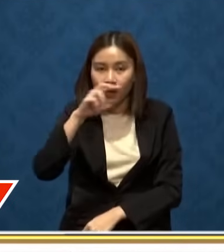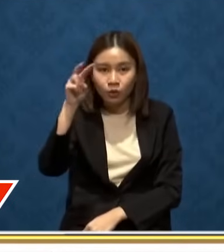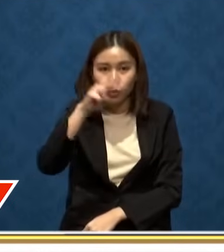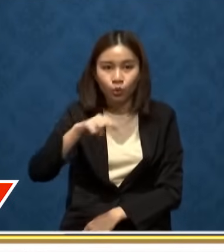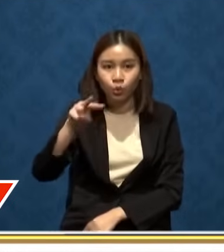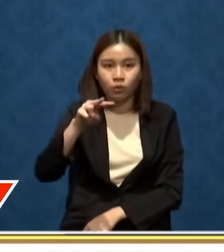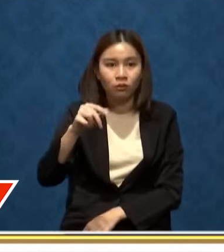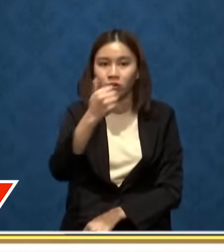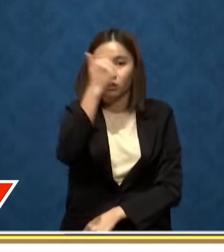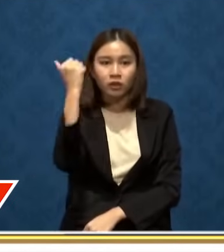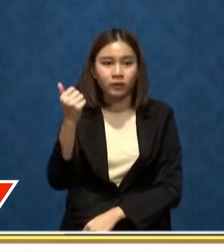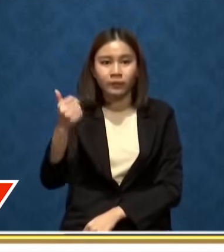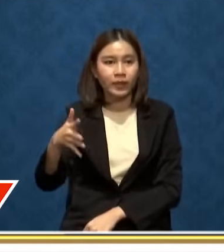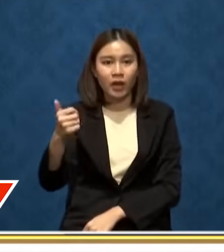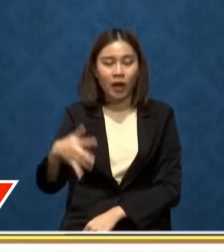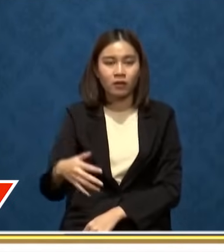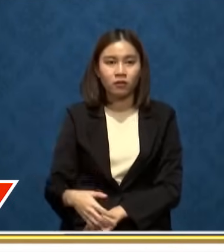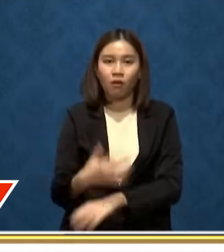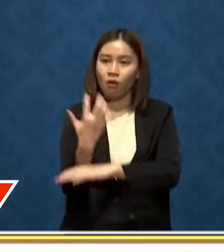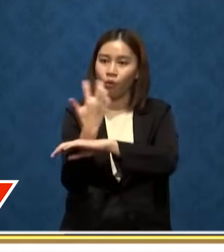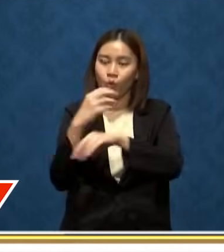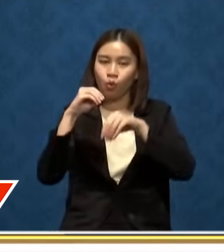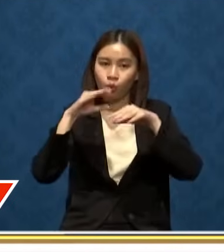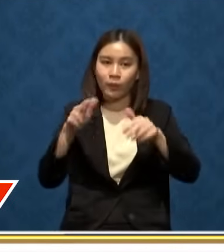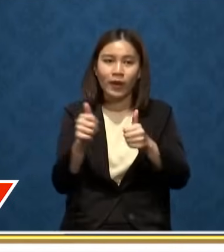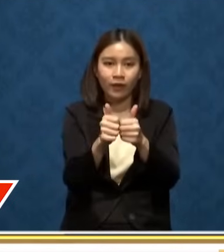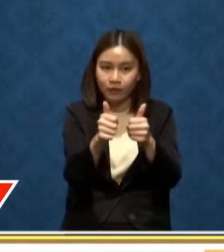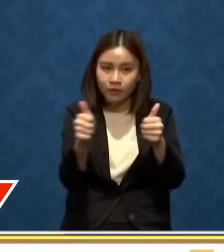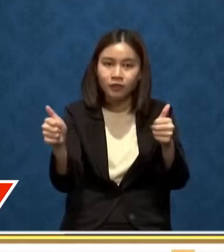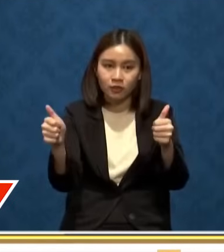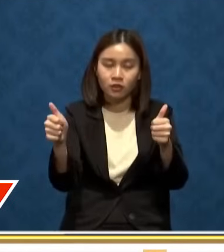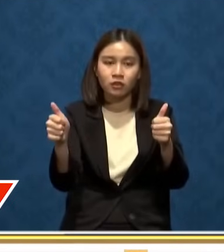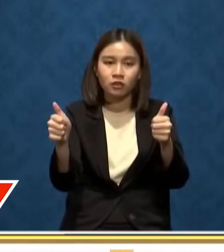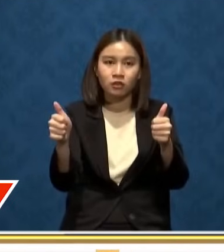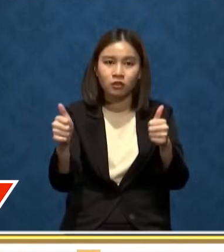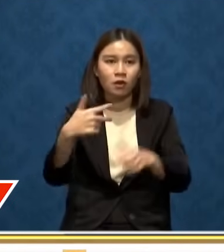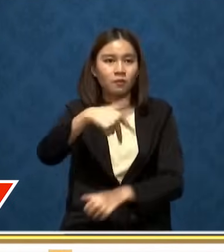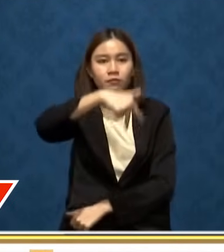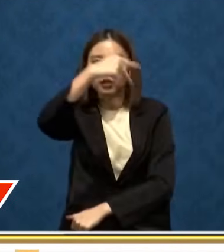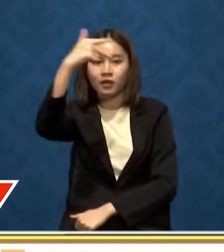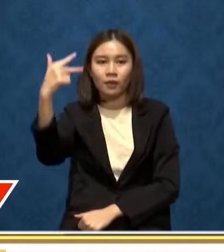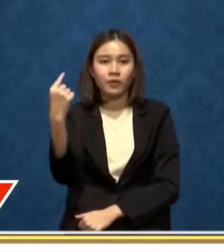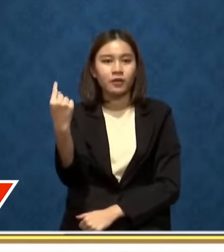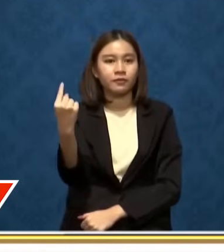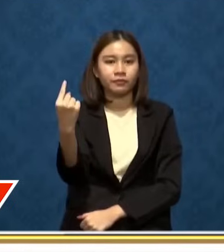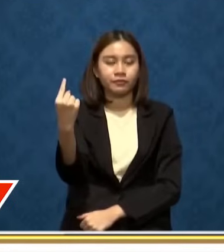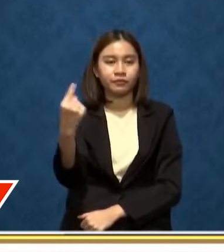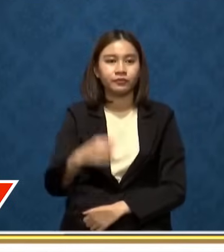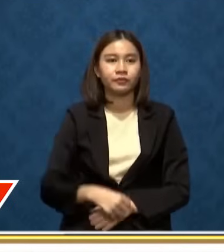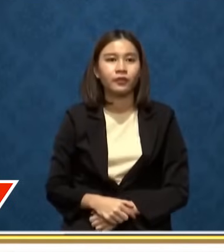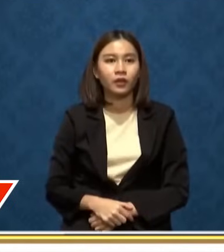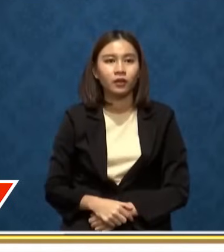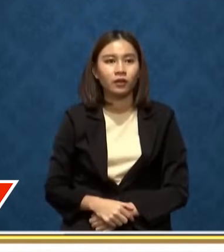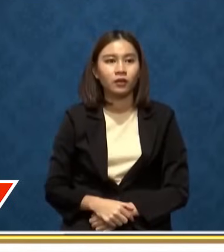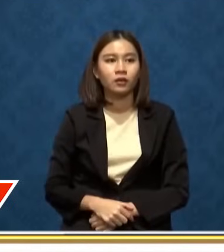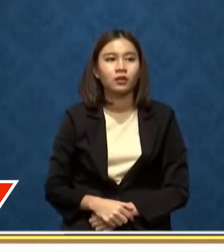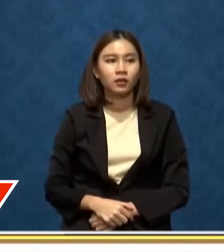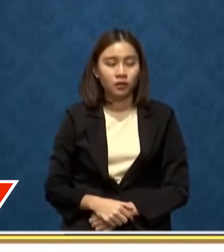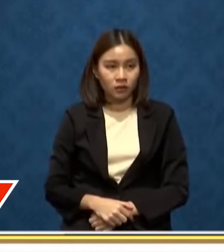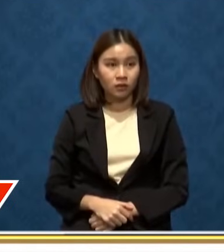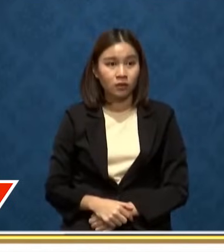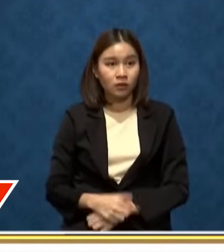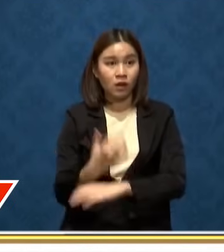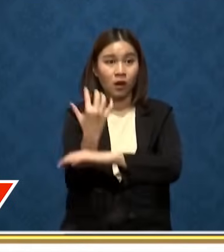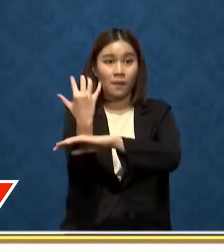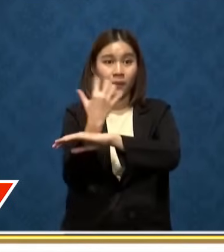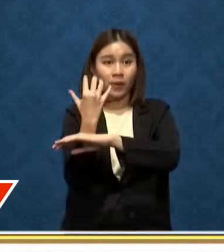นี้รายการดีๆแบบนี้นอกจากไทย TBS เท่านั้นหนึ่งในนั้นที่เห็นคือราย